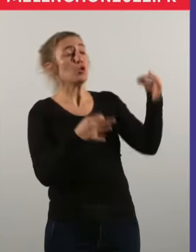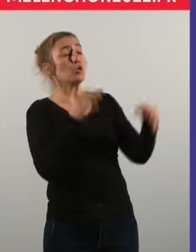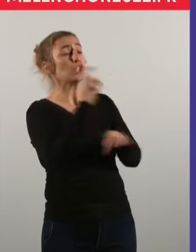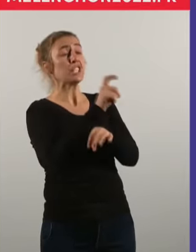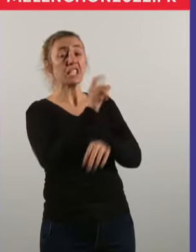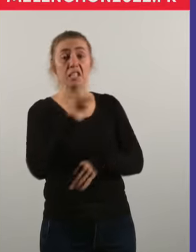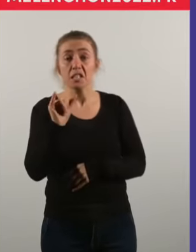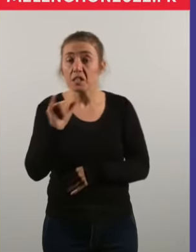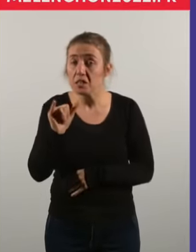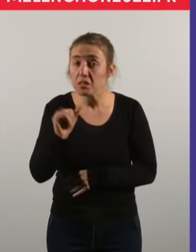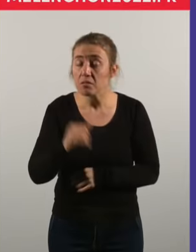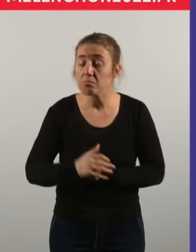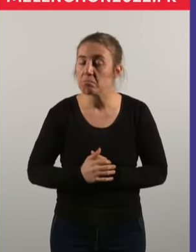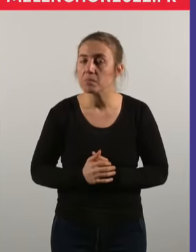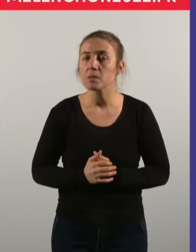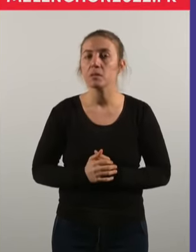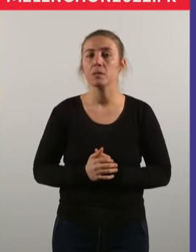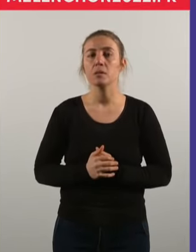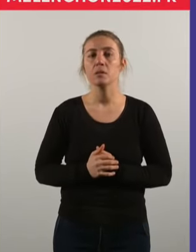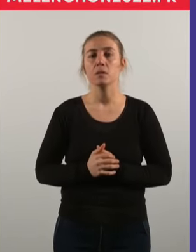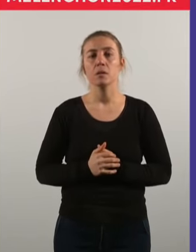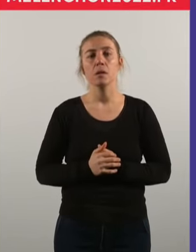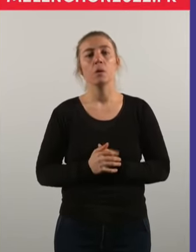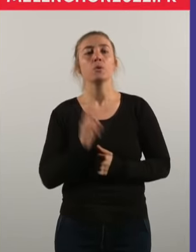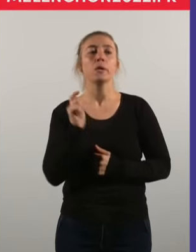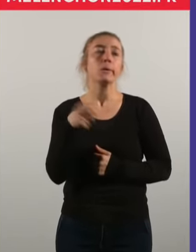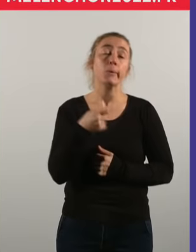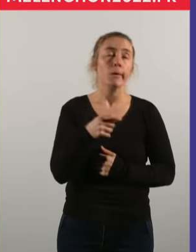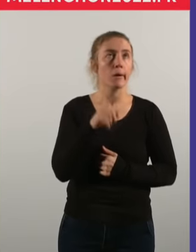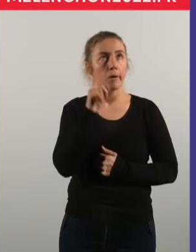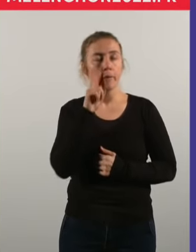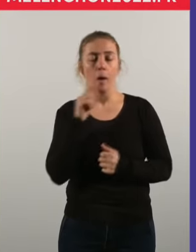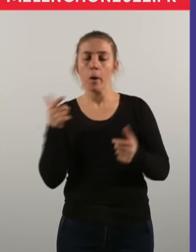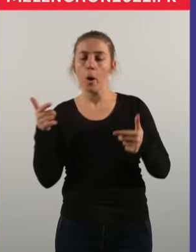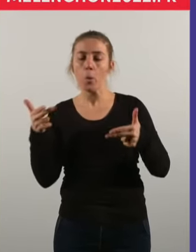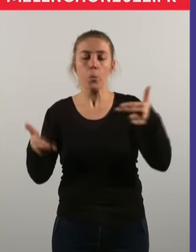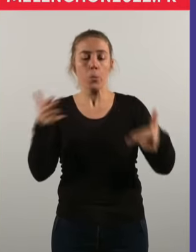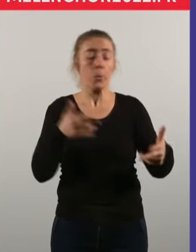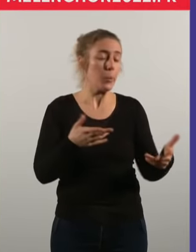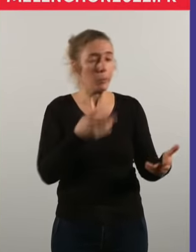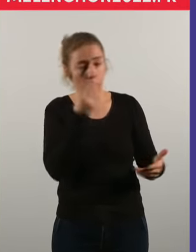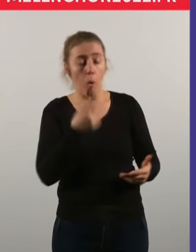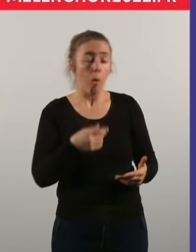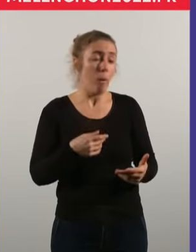Alors, ça ne faisait plus un mois après de fusiller les femmes. Alors le juge